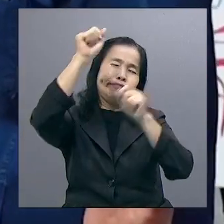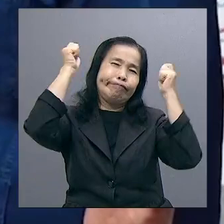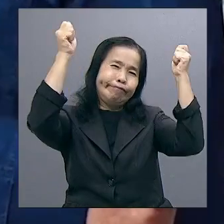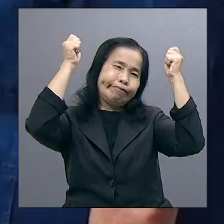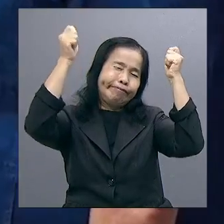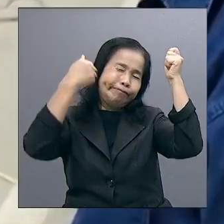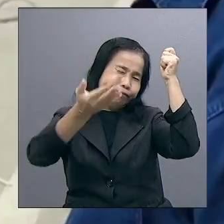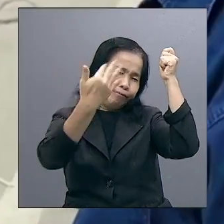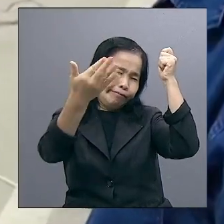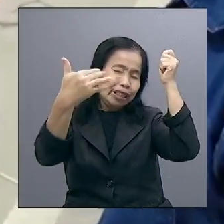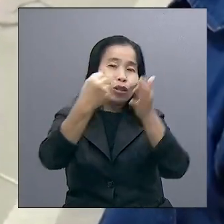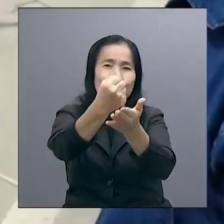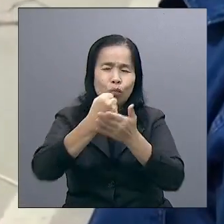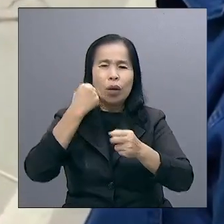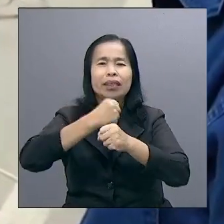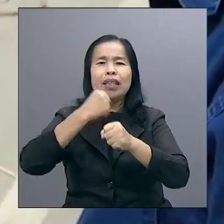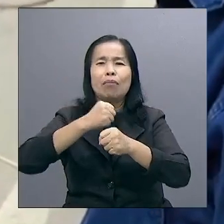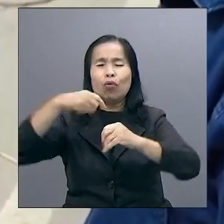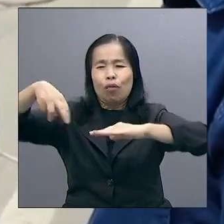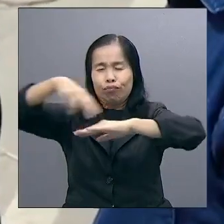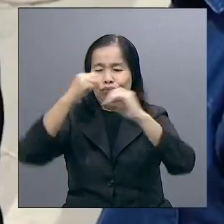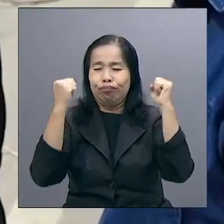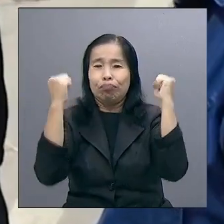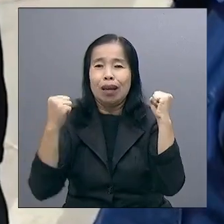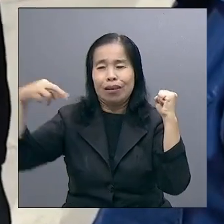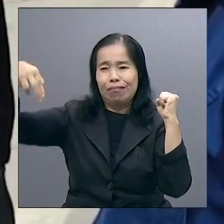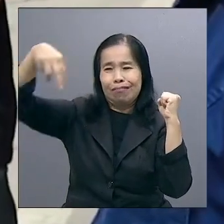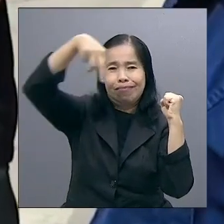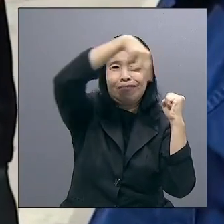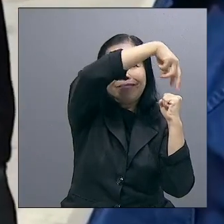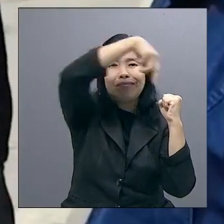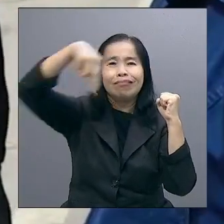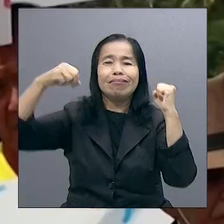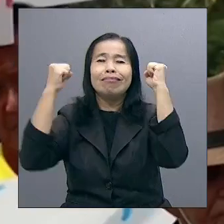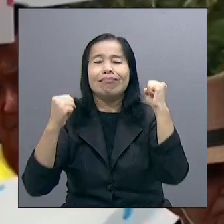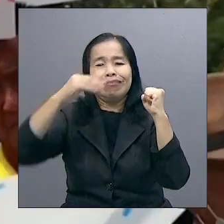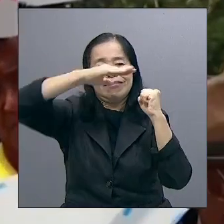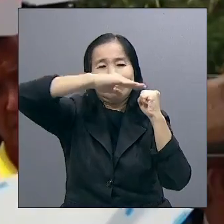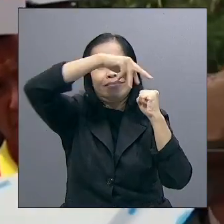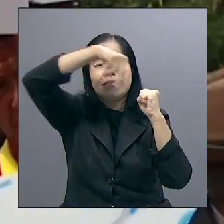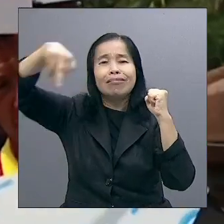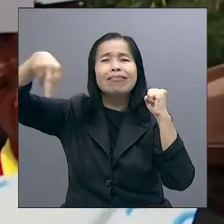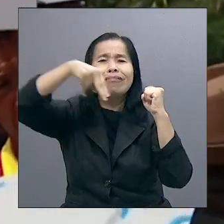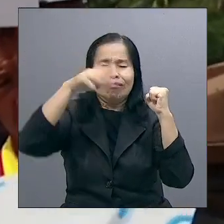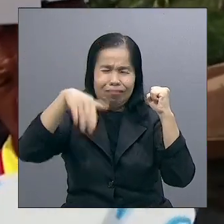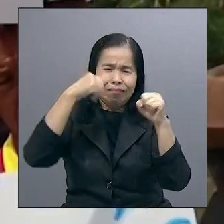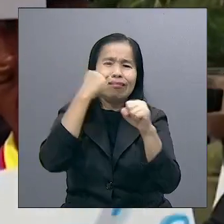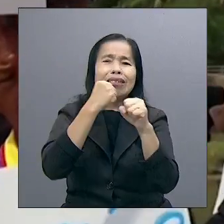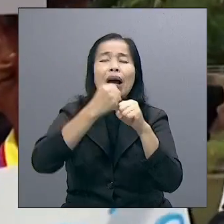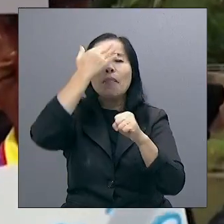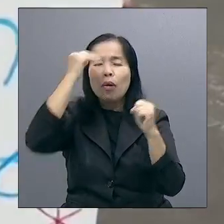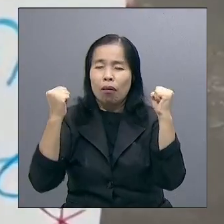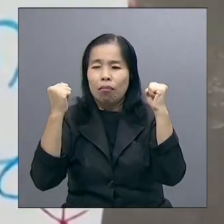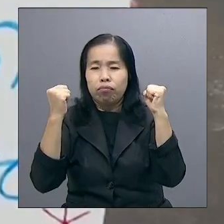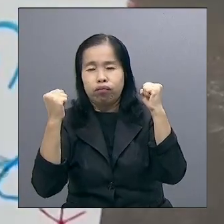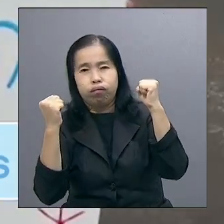ให้หนวยงานนั้เข้ามาซ่มแซมต่อม่อสภานสีมงคลวชรานุสอน หอวสภานข้ามในน้ำปิให้หน่อยหลงเกิดการซุด